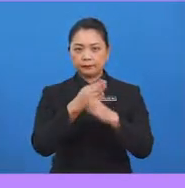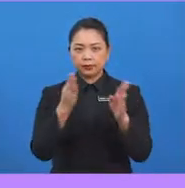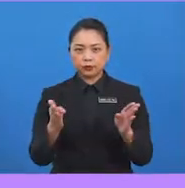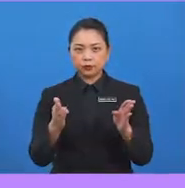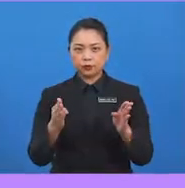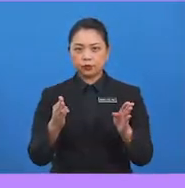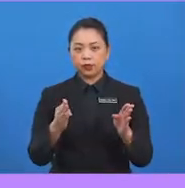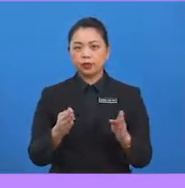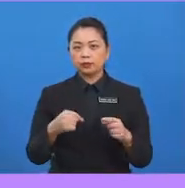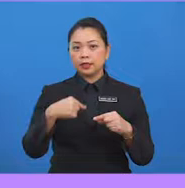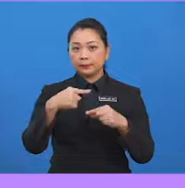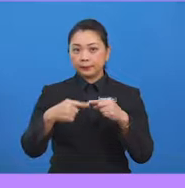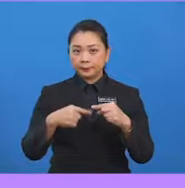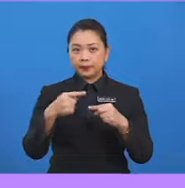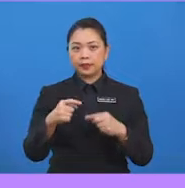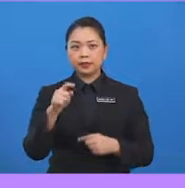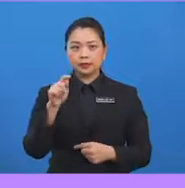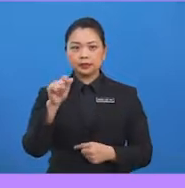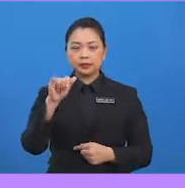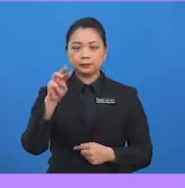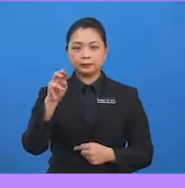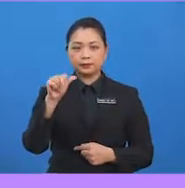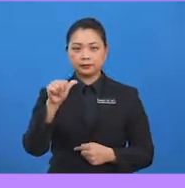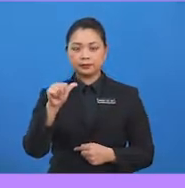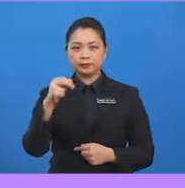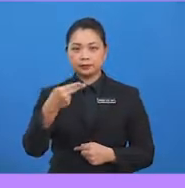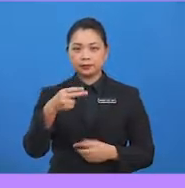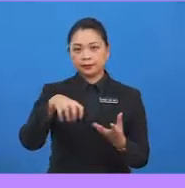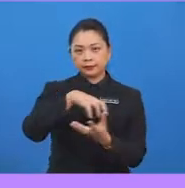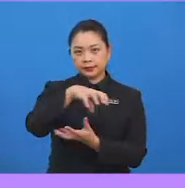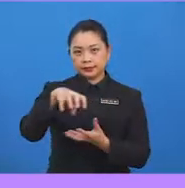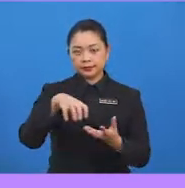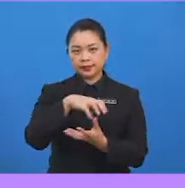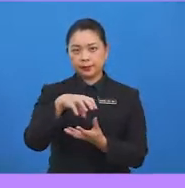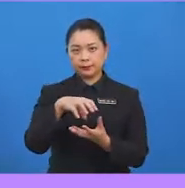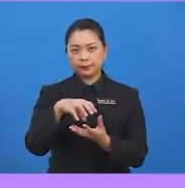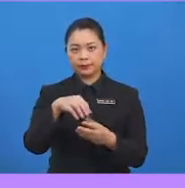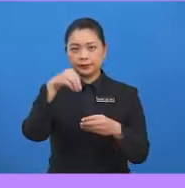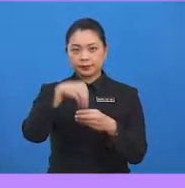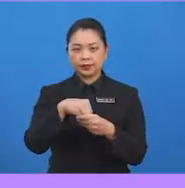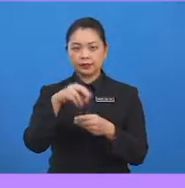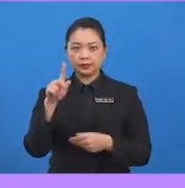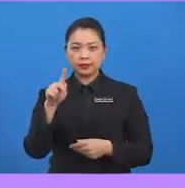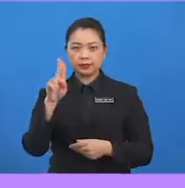apabila timah sebanyak 12% ditambahkan ke dalam kuprum